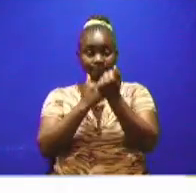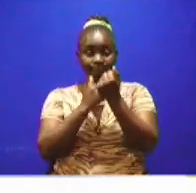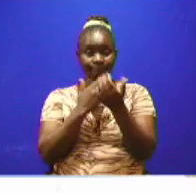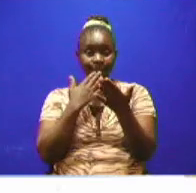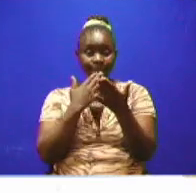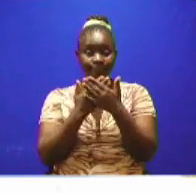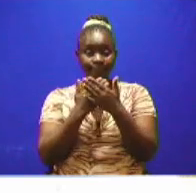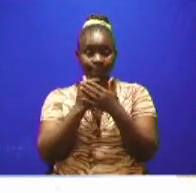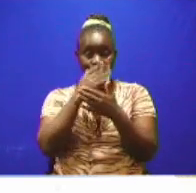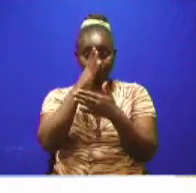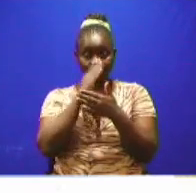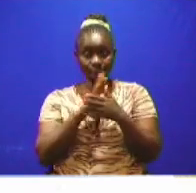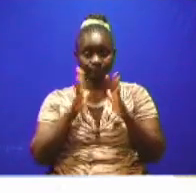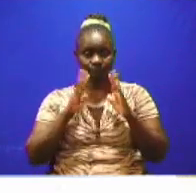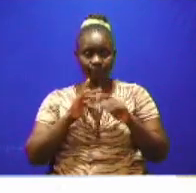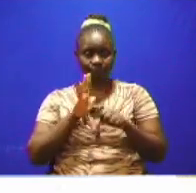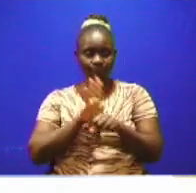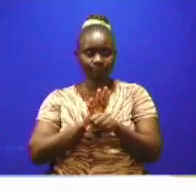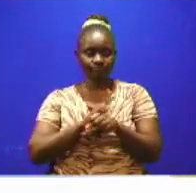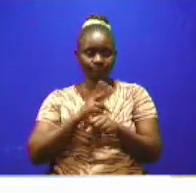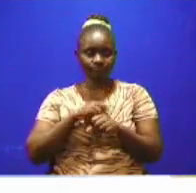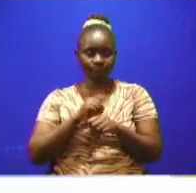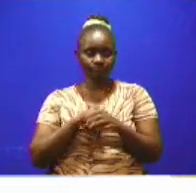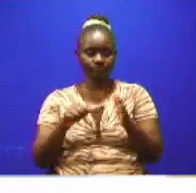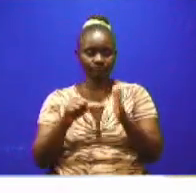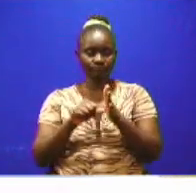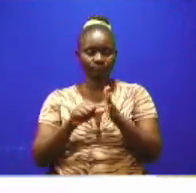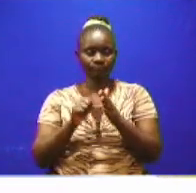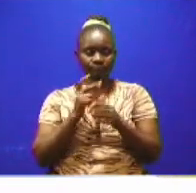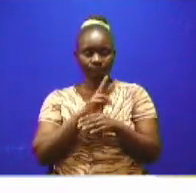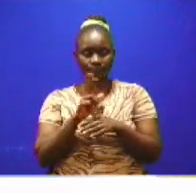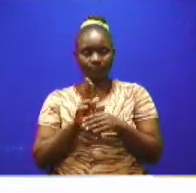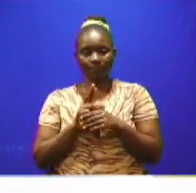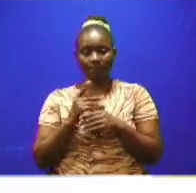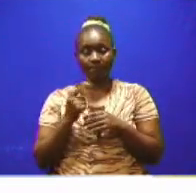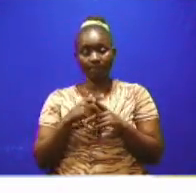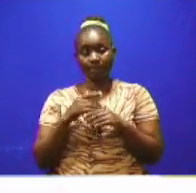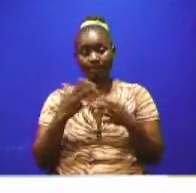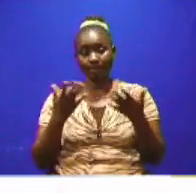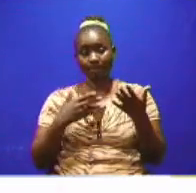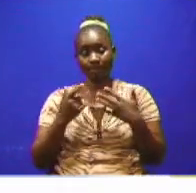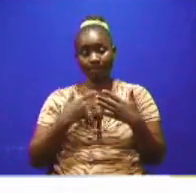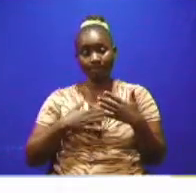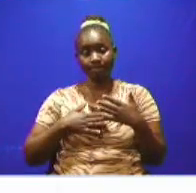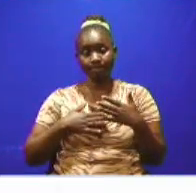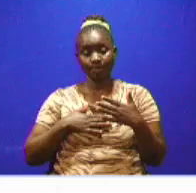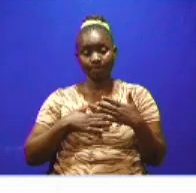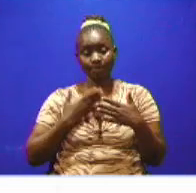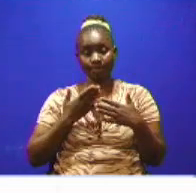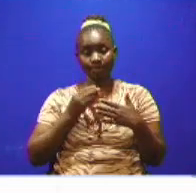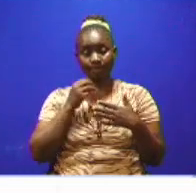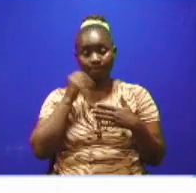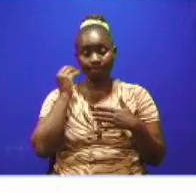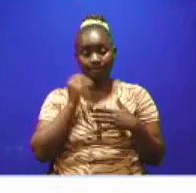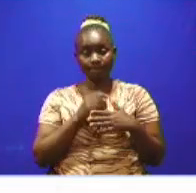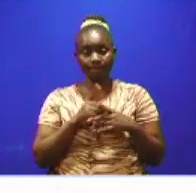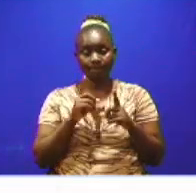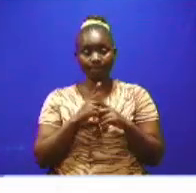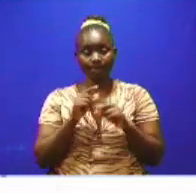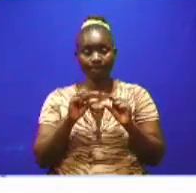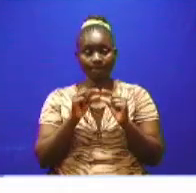saa okotusinya toire. Nopo kumu polituro chega alia se tua rure singacheto usiga iga. Egrupu ya